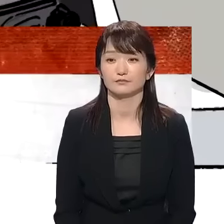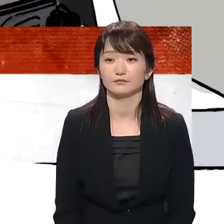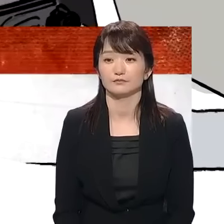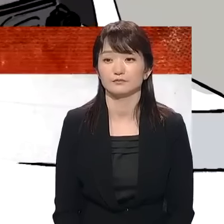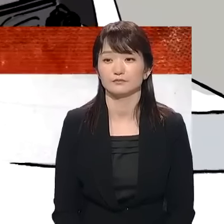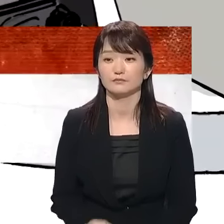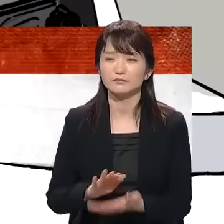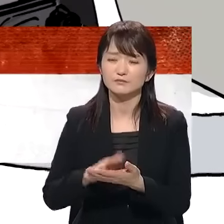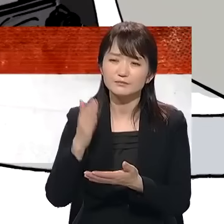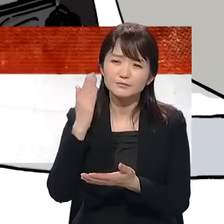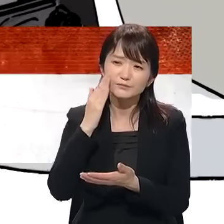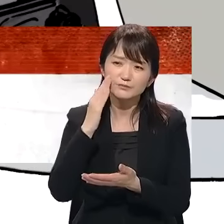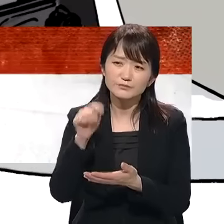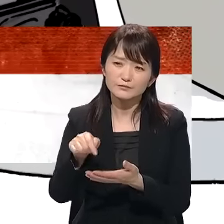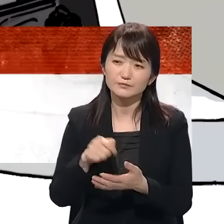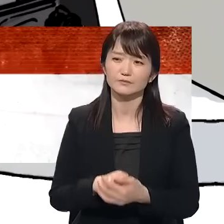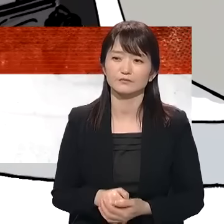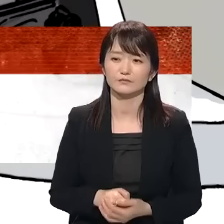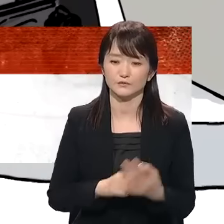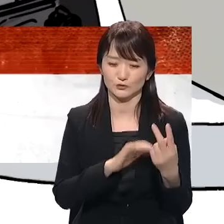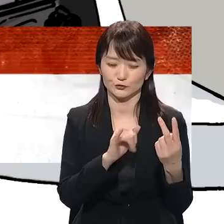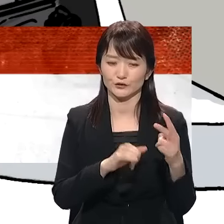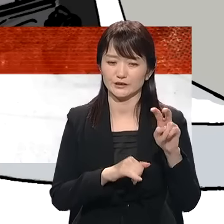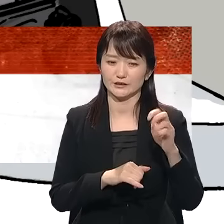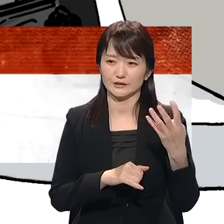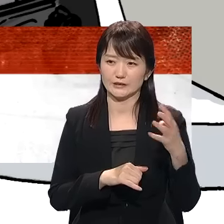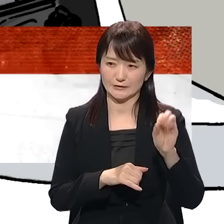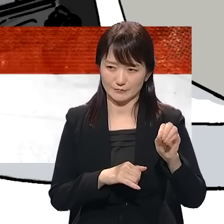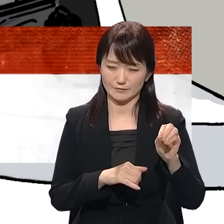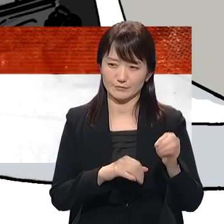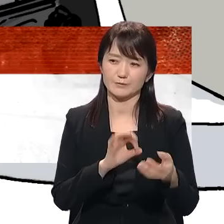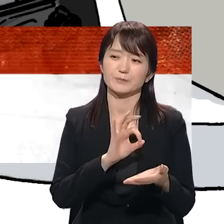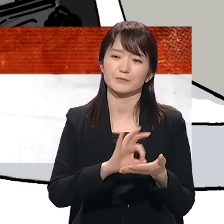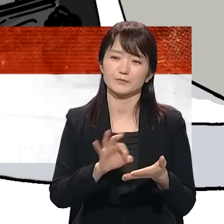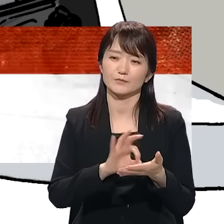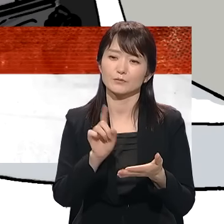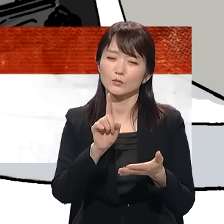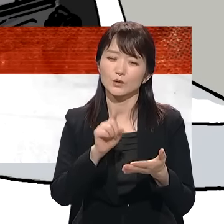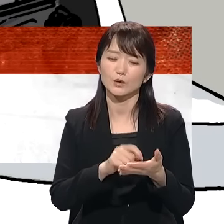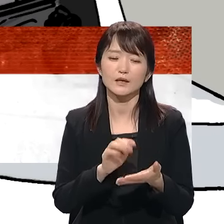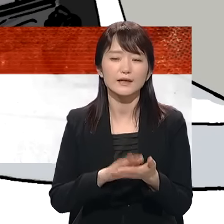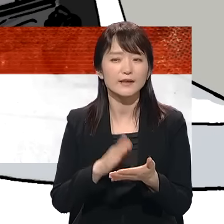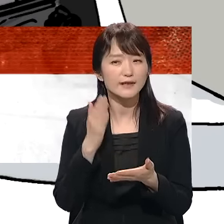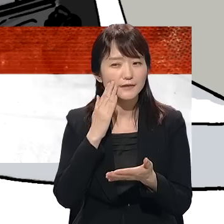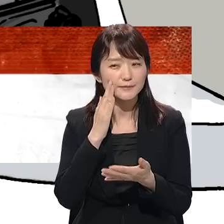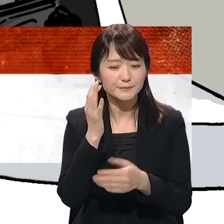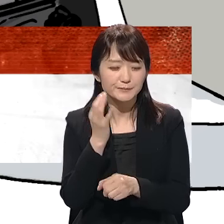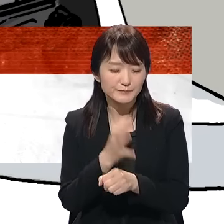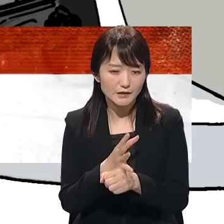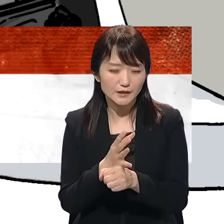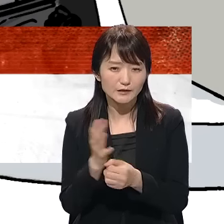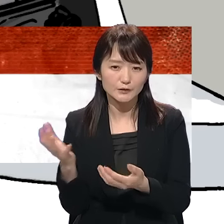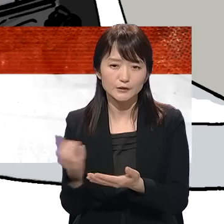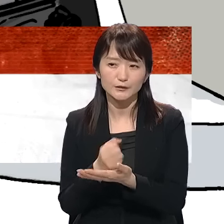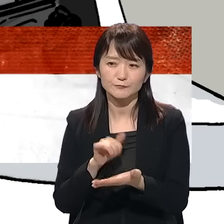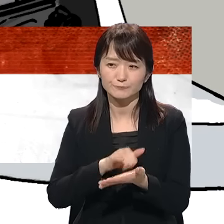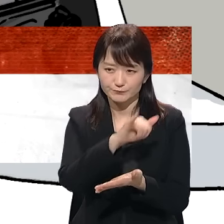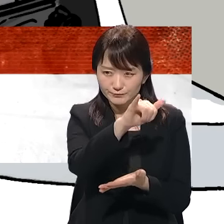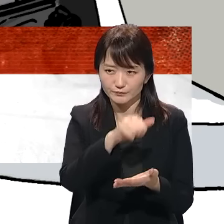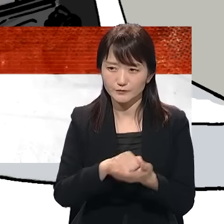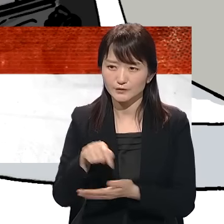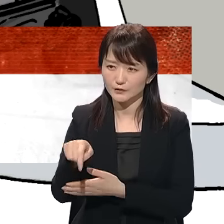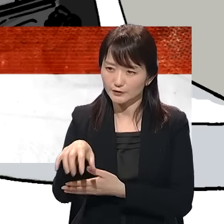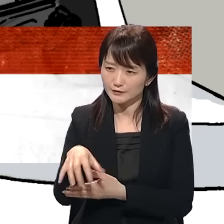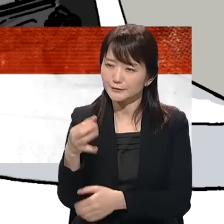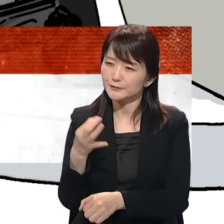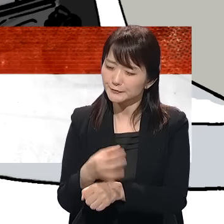화장품을 아 그러면 우리 둘이서 24만 원만 빼고 쓰고 가자. 어차피 화장품 사놓고 갈 생각이었으니까 여기서 사면 정말